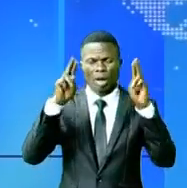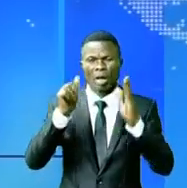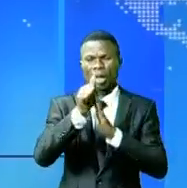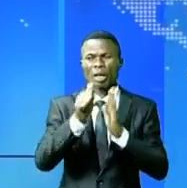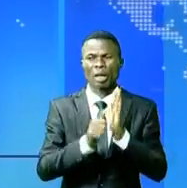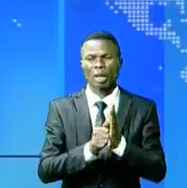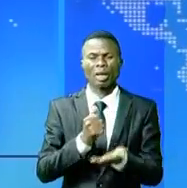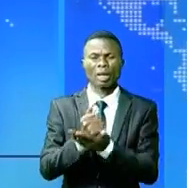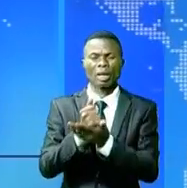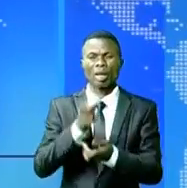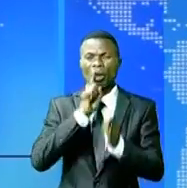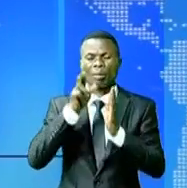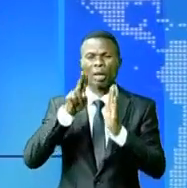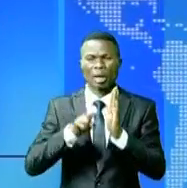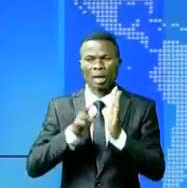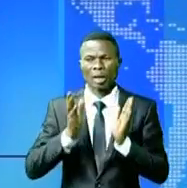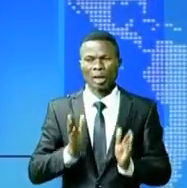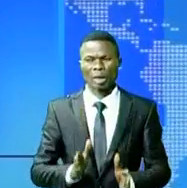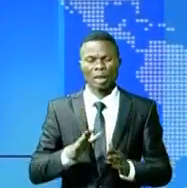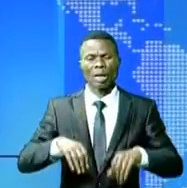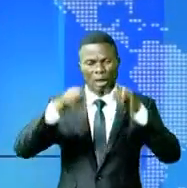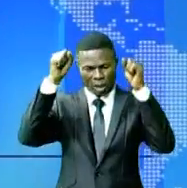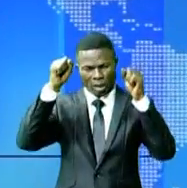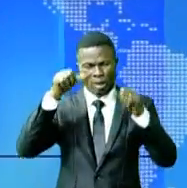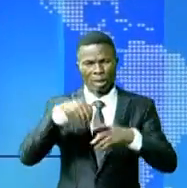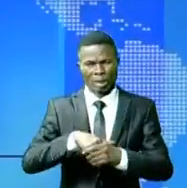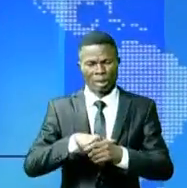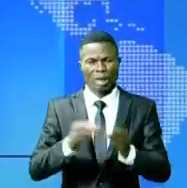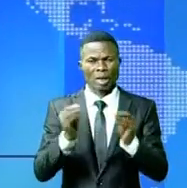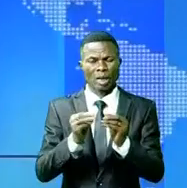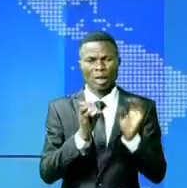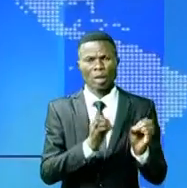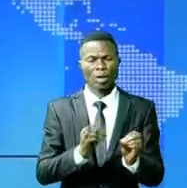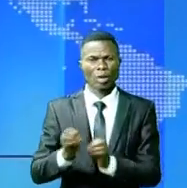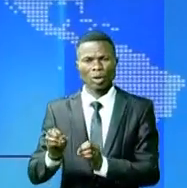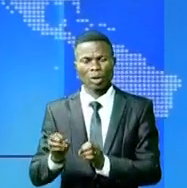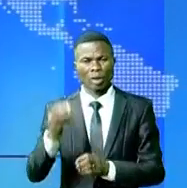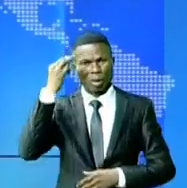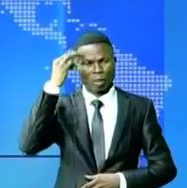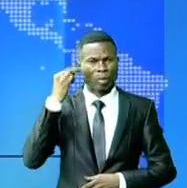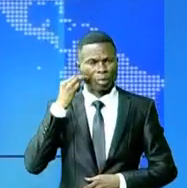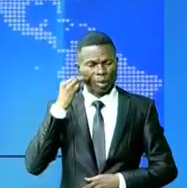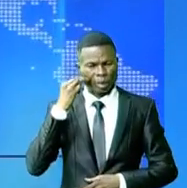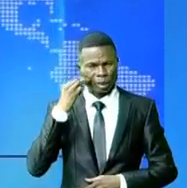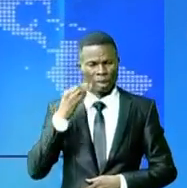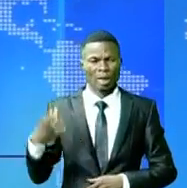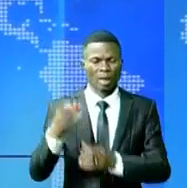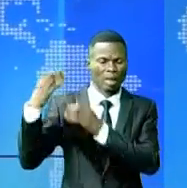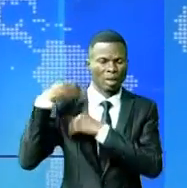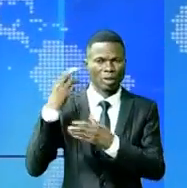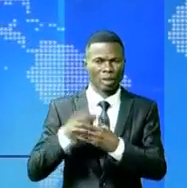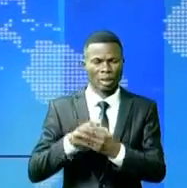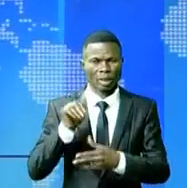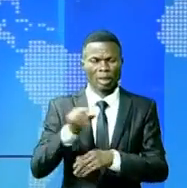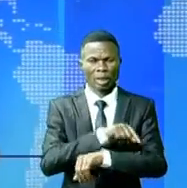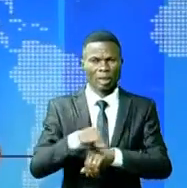et faciliter le parlementaire son adoption. C'était au cours d'un atelier organisé par le ministère des tutelles dont le directeur